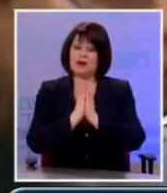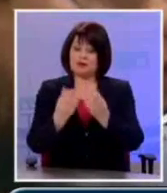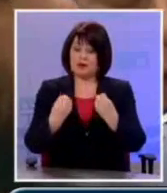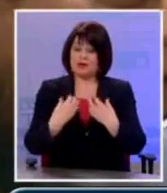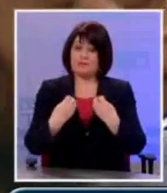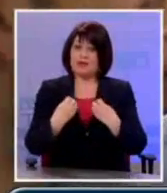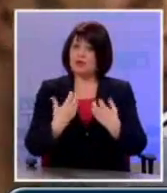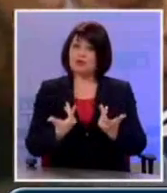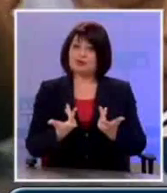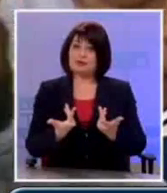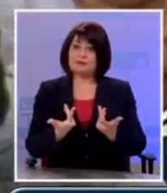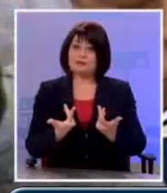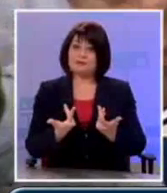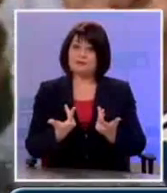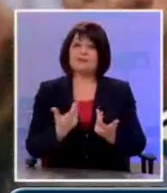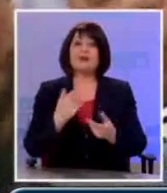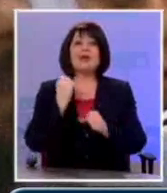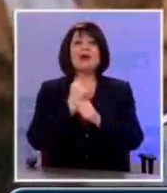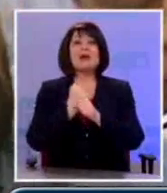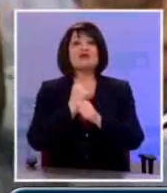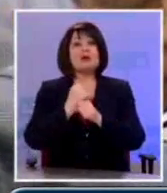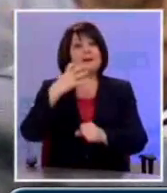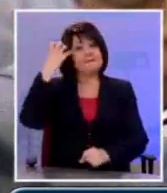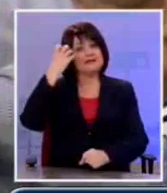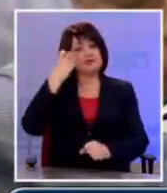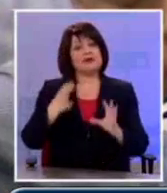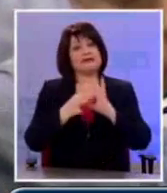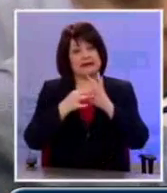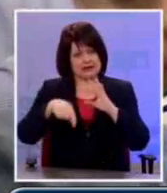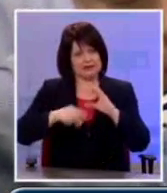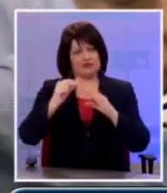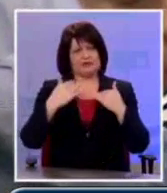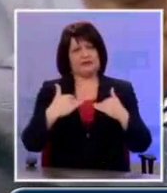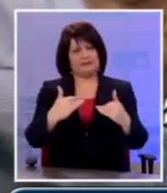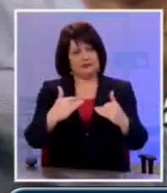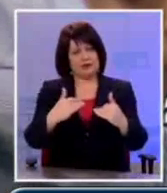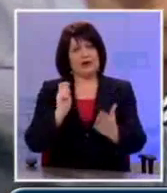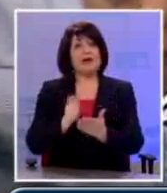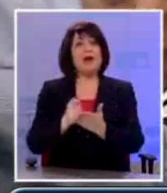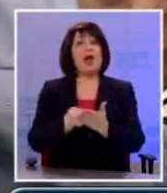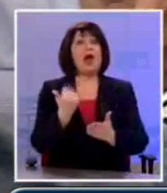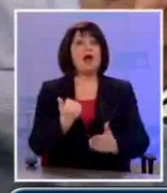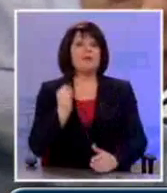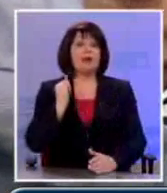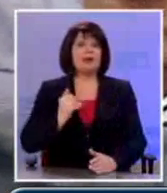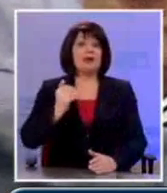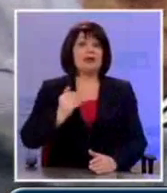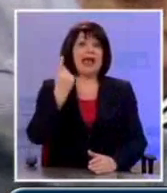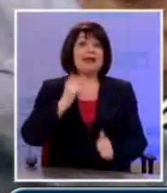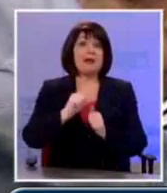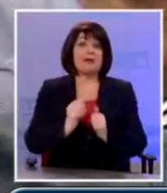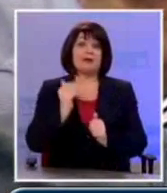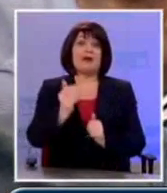ενημερώσετε αν οι εργαζόμενοι ως επιστημονικοί συνεργάτες στη Βουλή, που παραμένουν απλήρωτοι με καθυστέρηση σχεδόν ενός